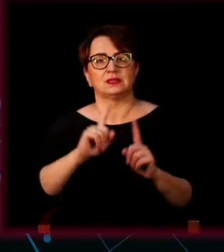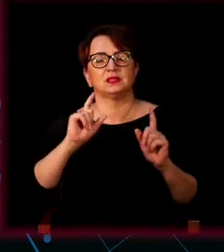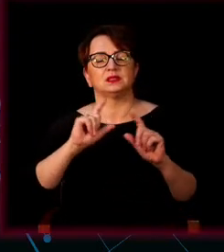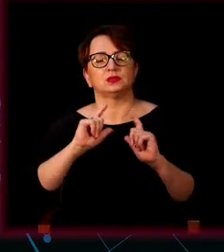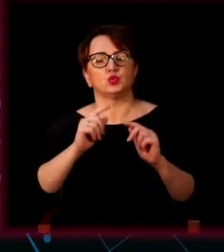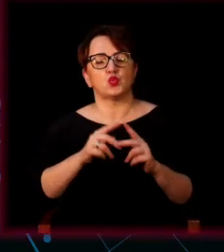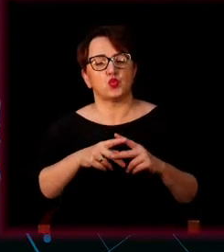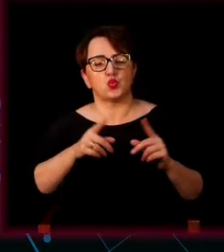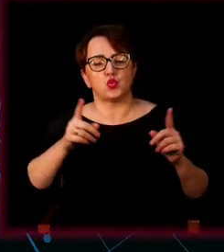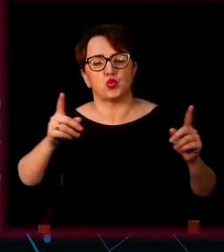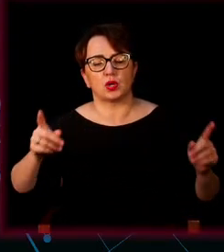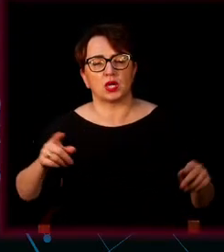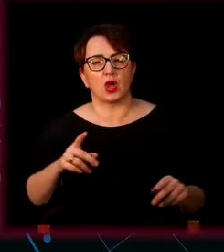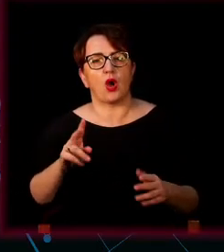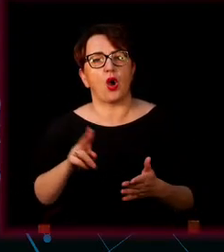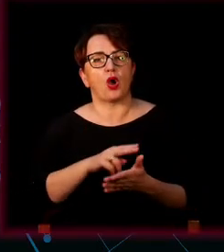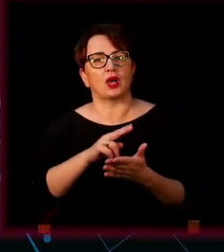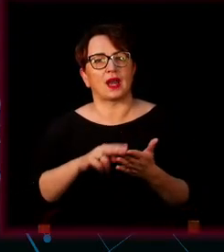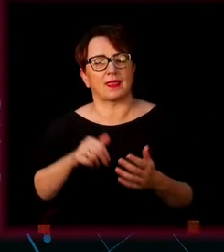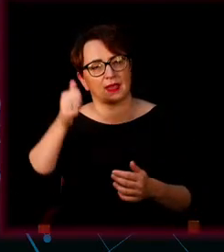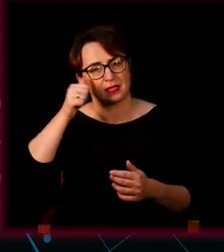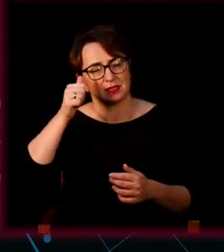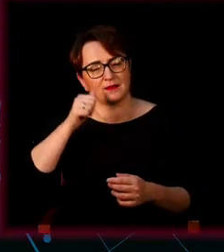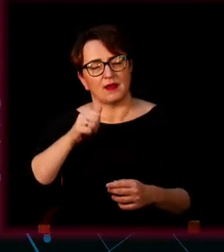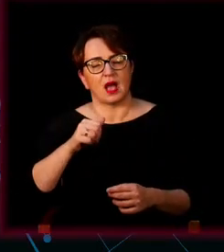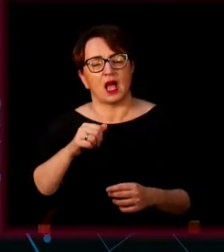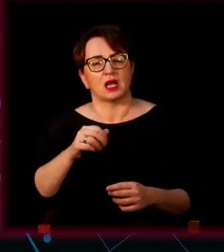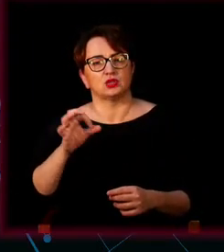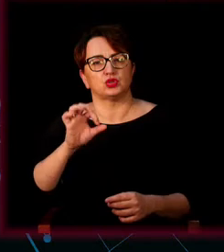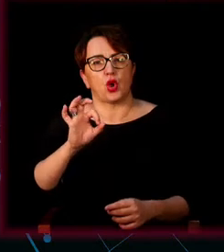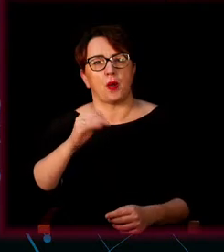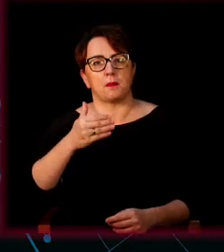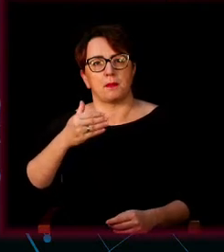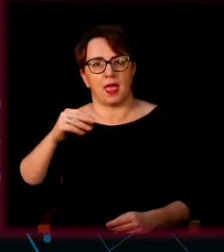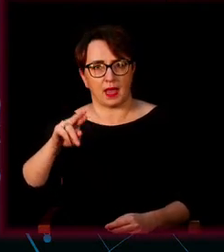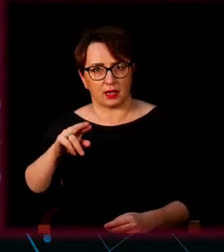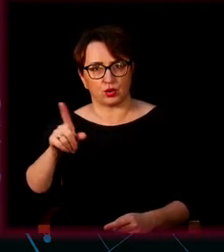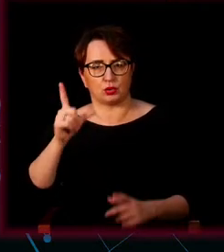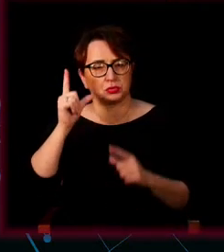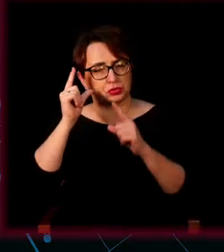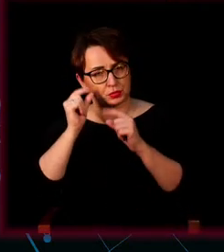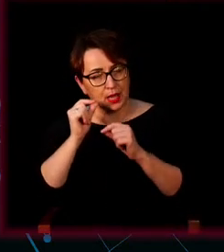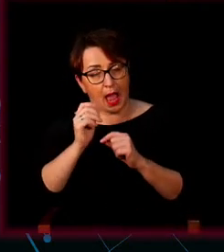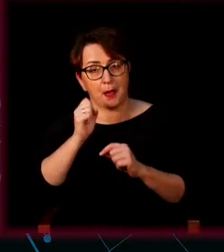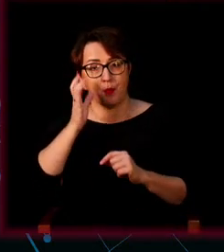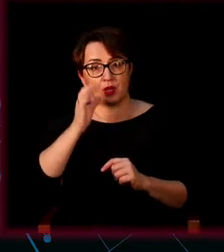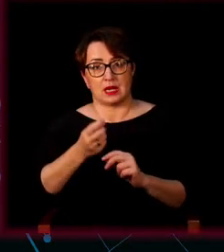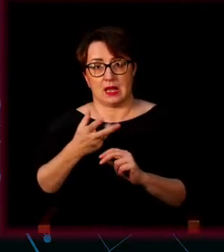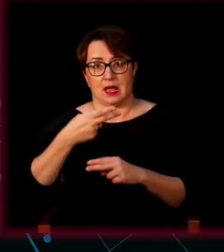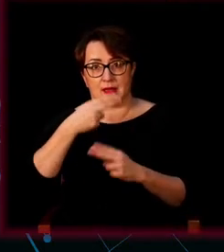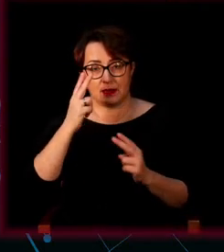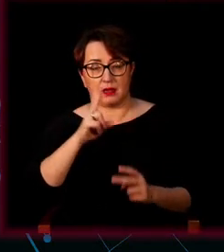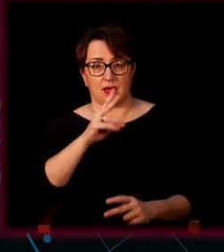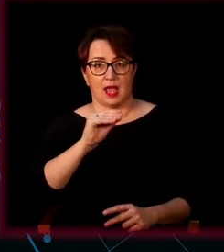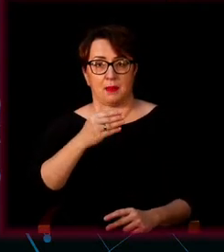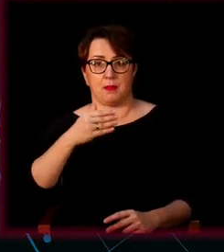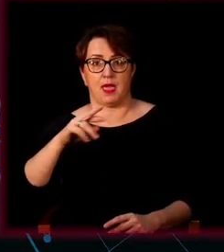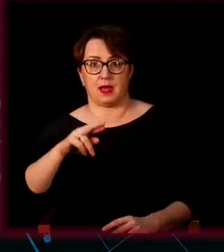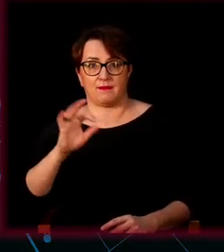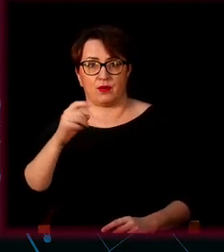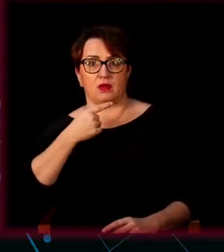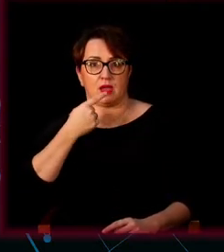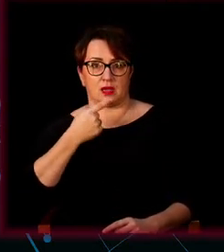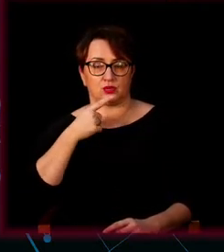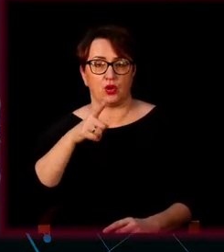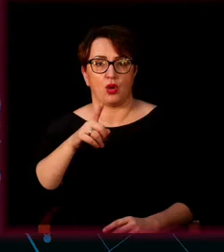someru, takiego seksualnego uśpienia, oraz ledwie kilkudniowego okresu kemer, tak nazywa się w tym języku. I to jest